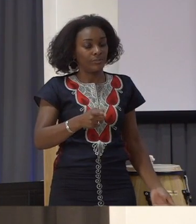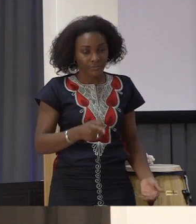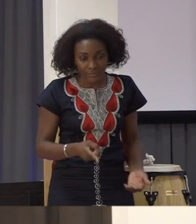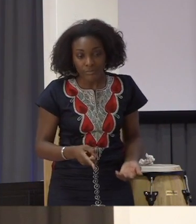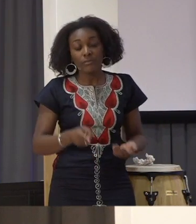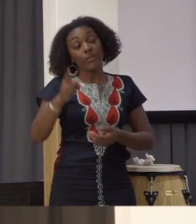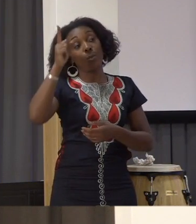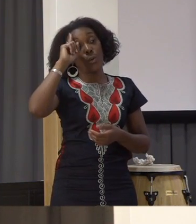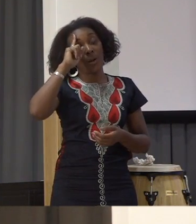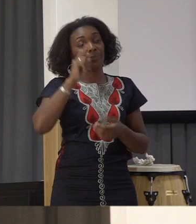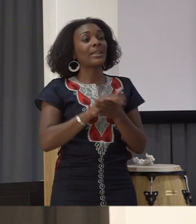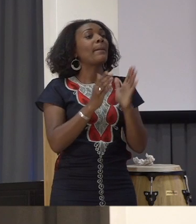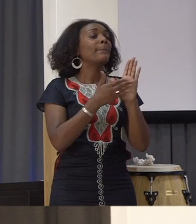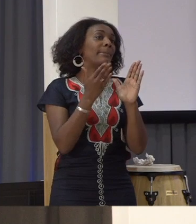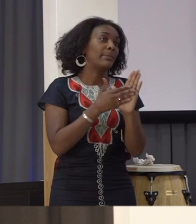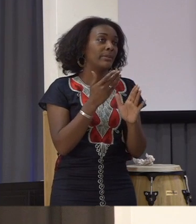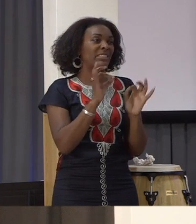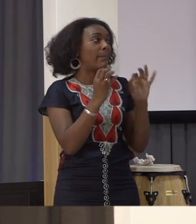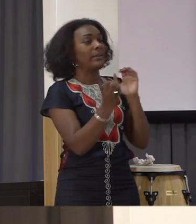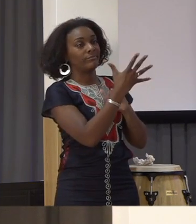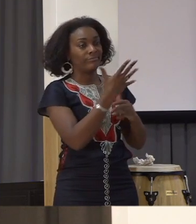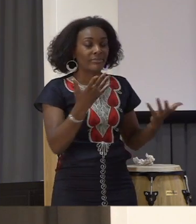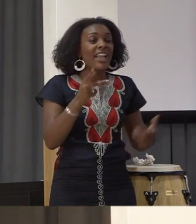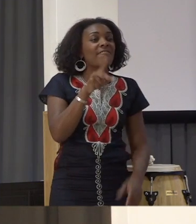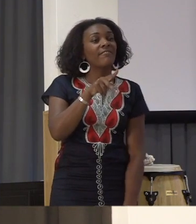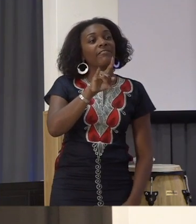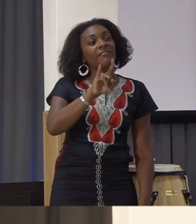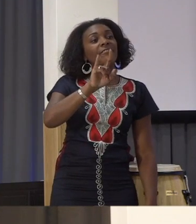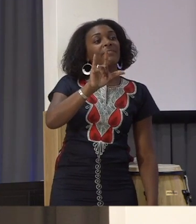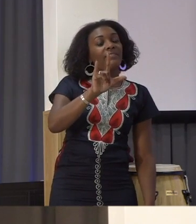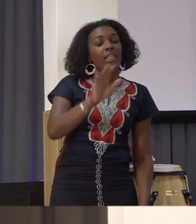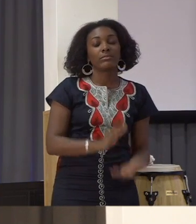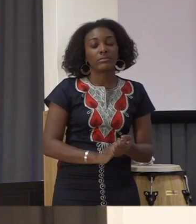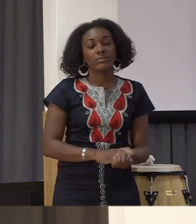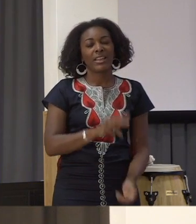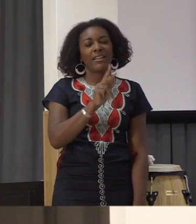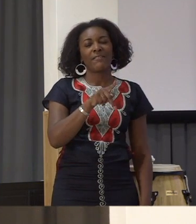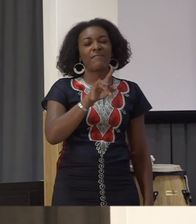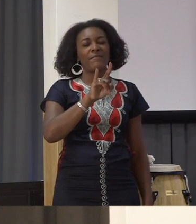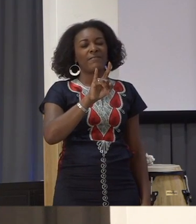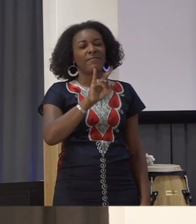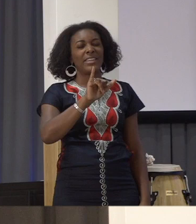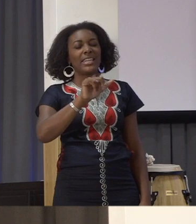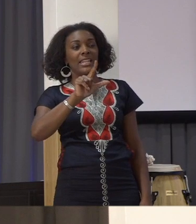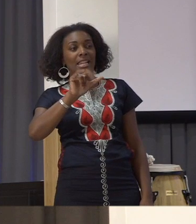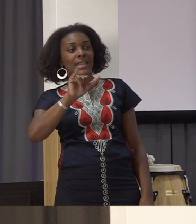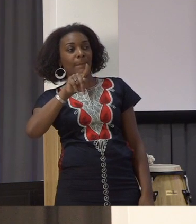encore, d'après Philippiens chapitre 4, verset 4, Philippiens 4, 4, verset tout terrain,